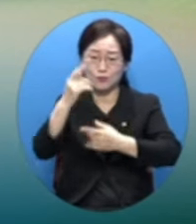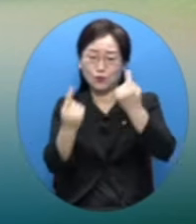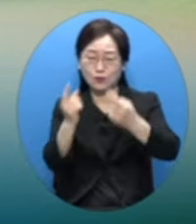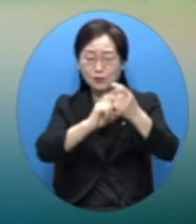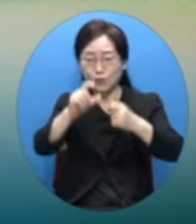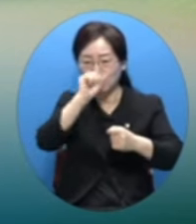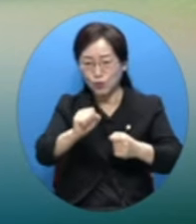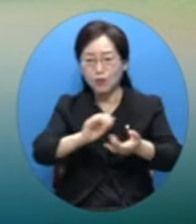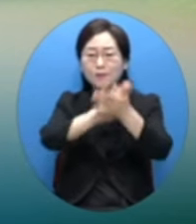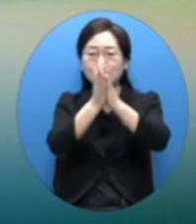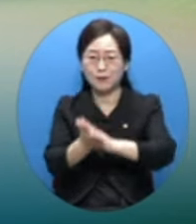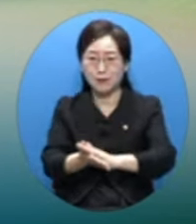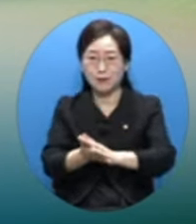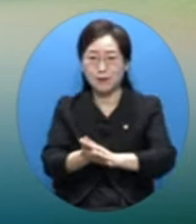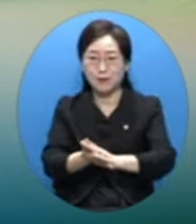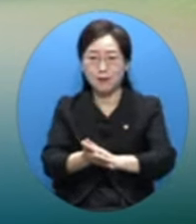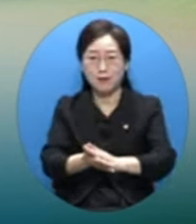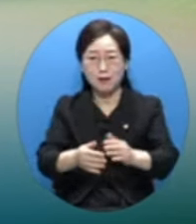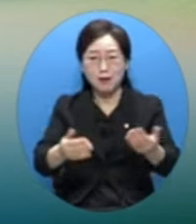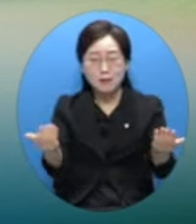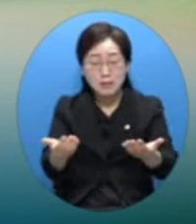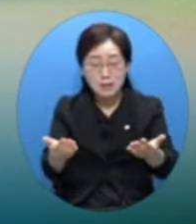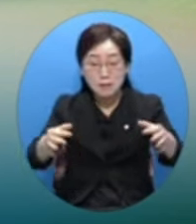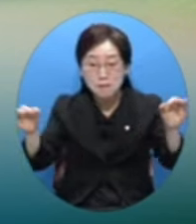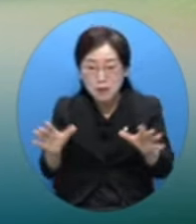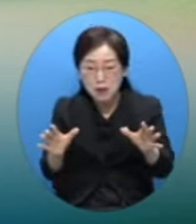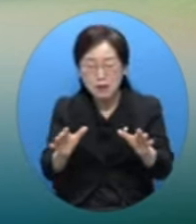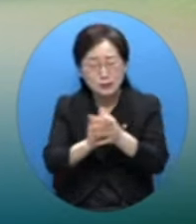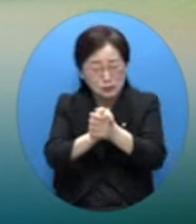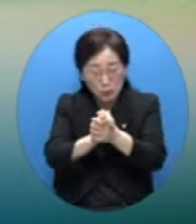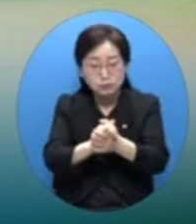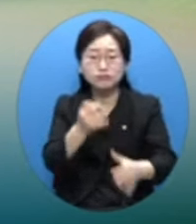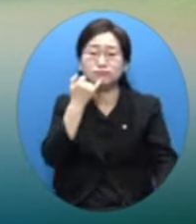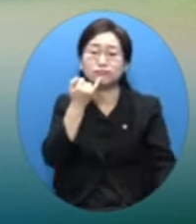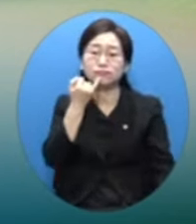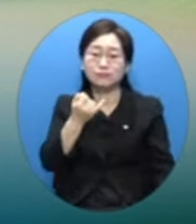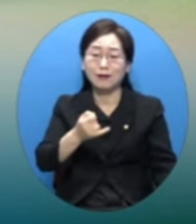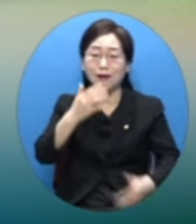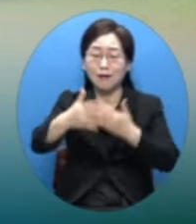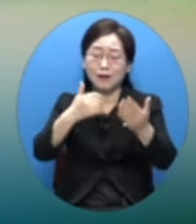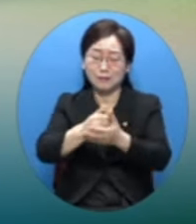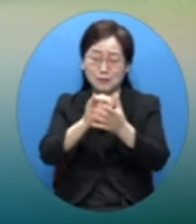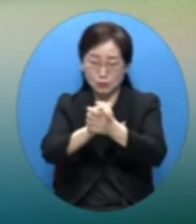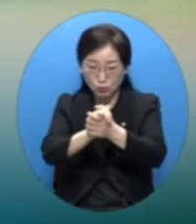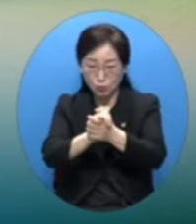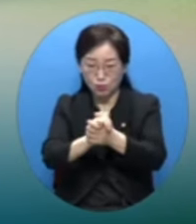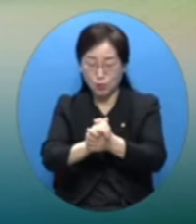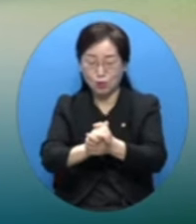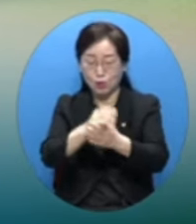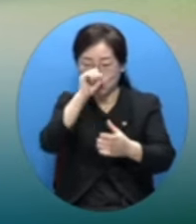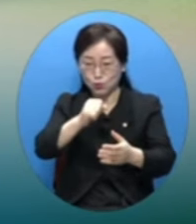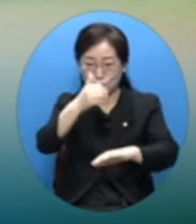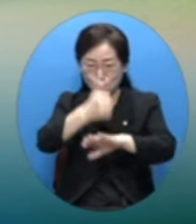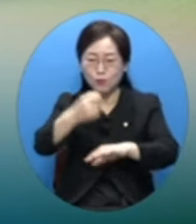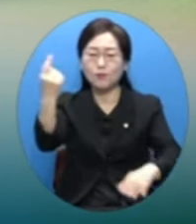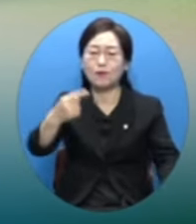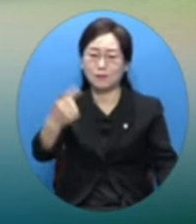변화시켜 주신다. 얼마 안 되는 일순간의 기도일지라도 기도하는 자에게 반드시 무언가 좋은 결과를 가져다